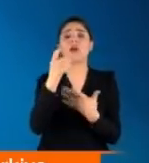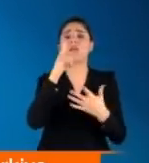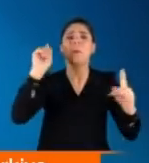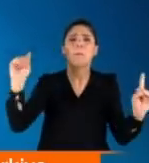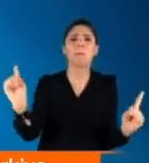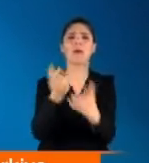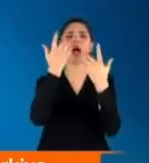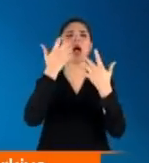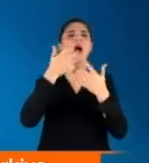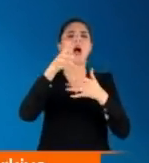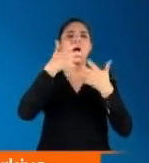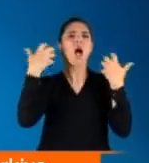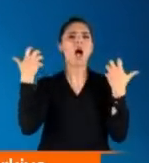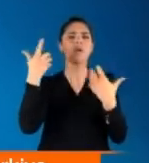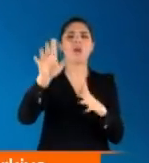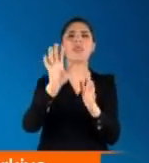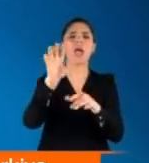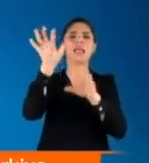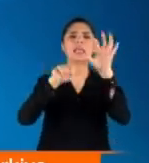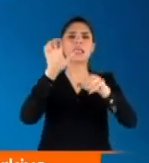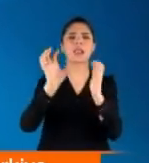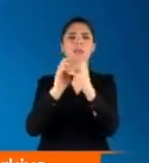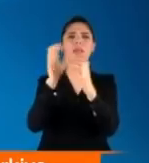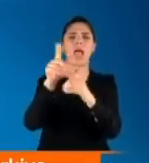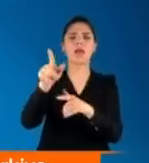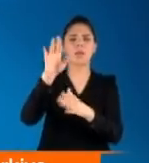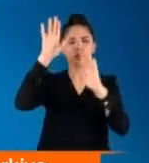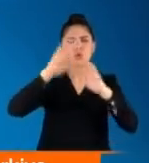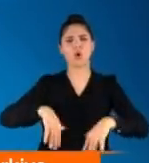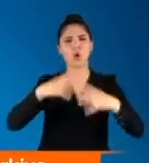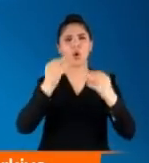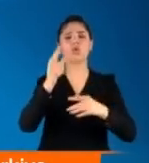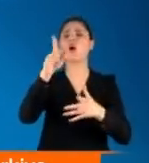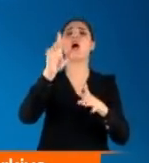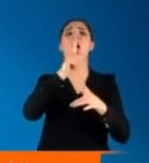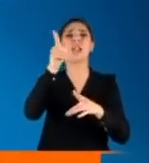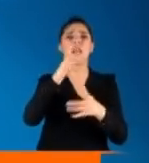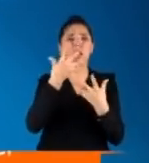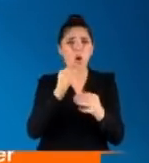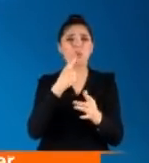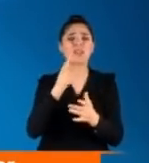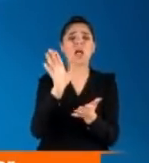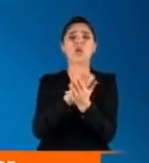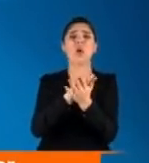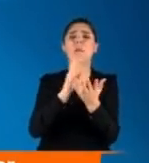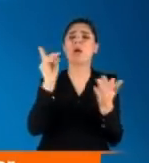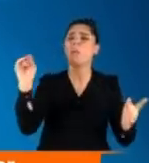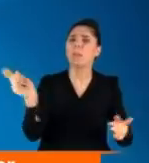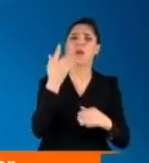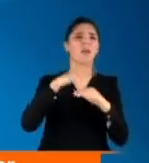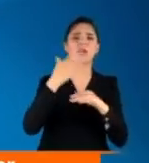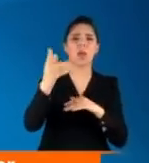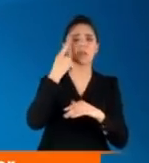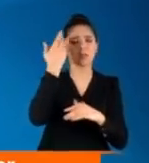donduran bir hayvan istismar ağı çökertildi. Havlamasınlar diye köpeklere neler yaptıklarına inanamayacaksınız. Birazdan